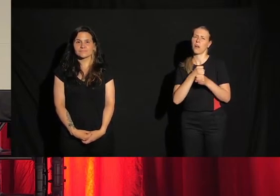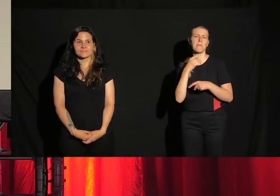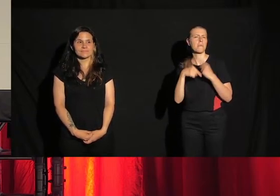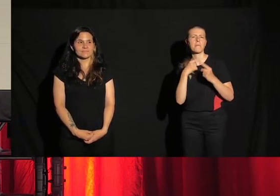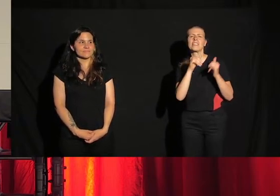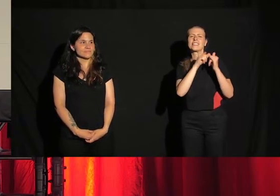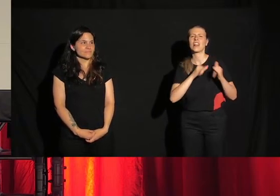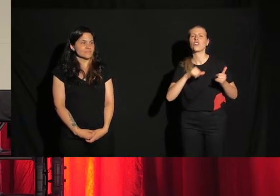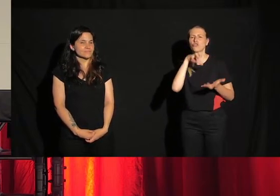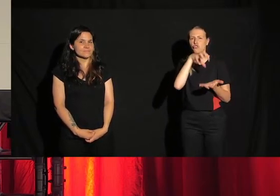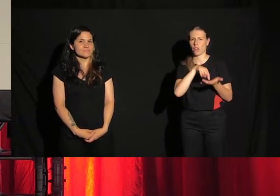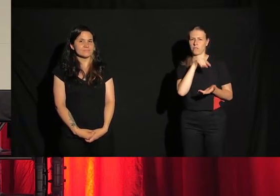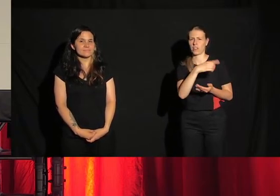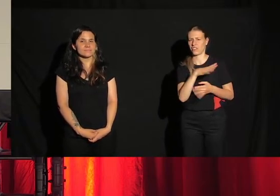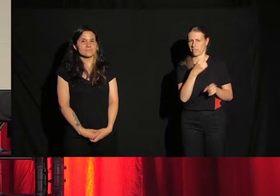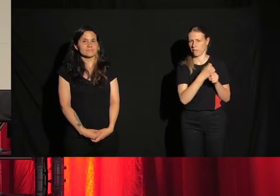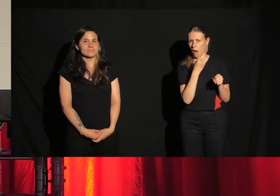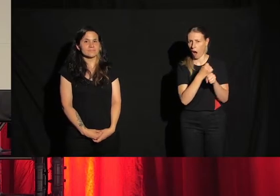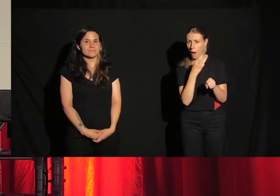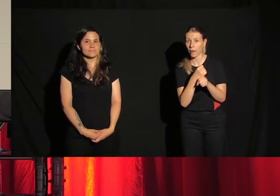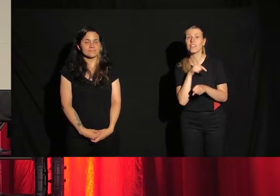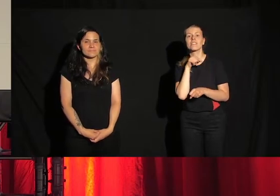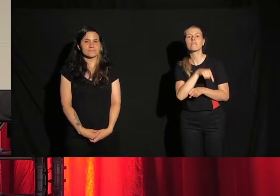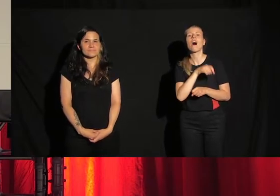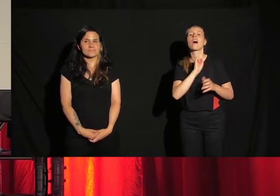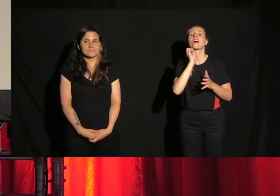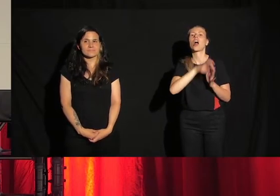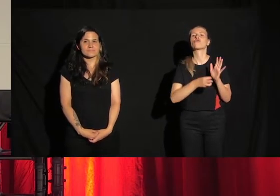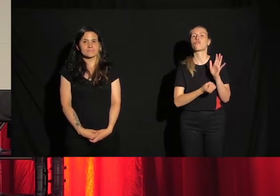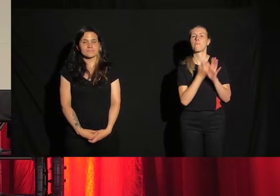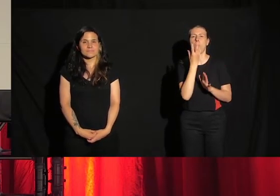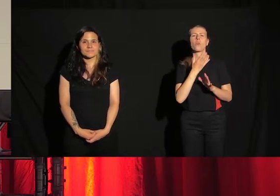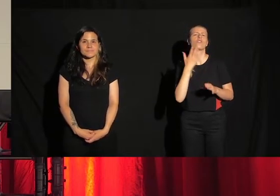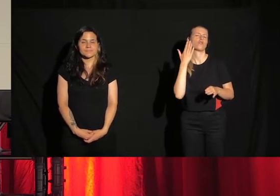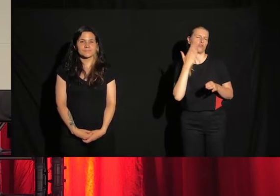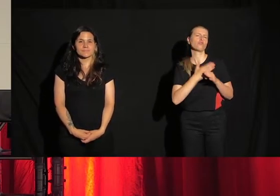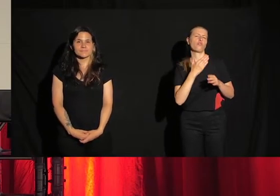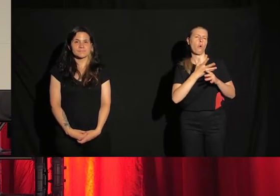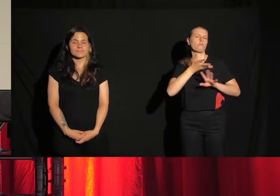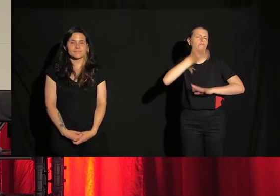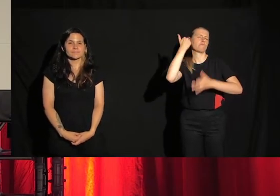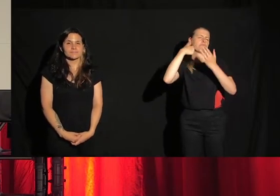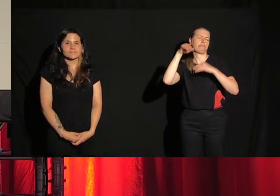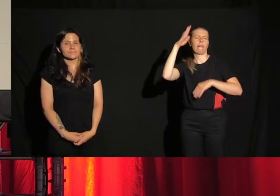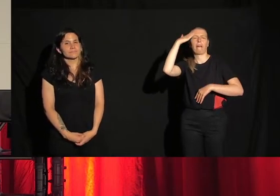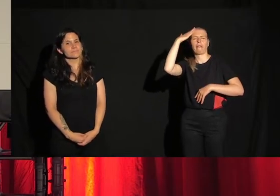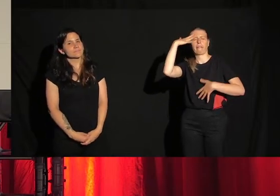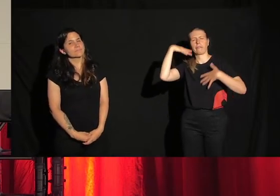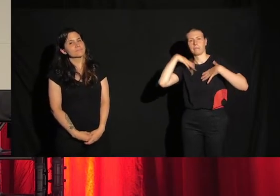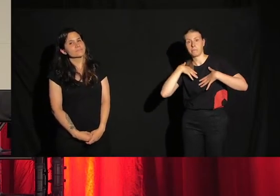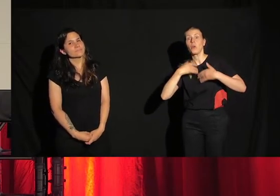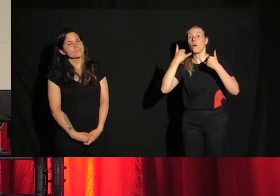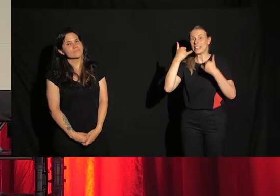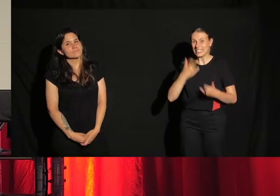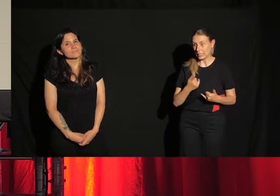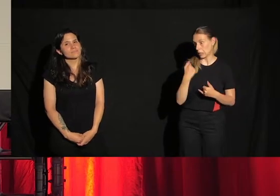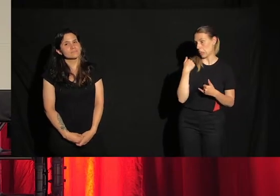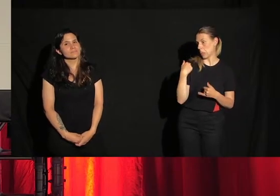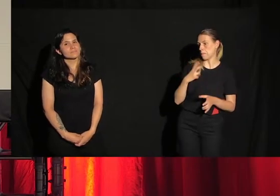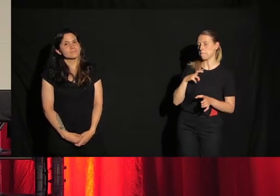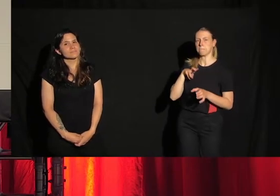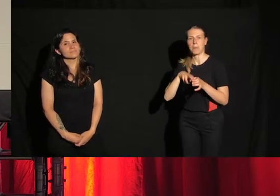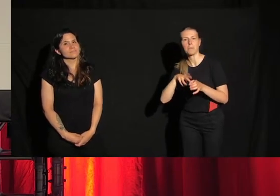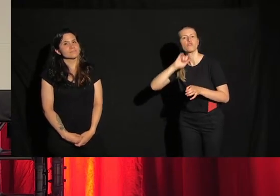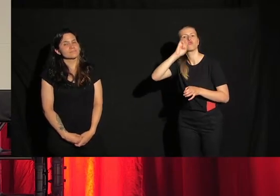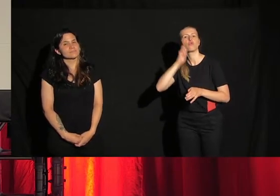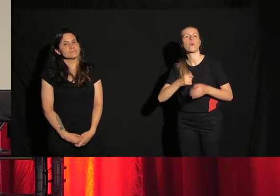gewesen. Und kannte dann das Klatschmund quasi auch schon wesentlich länger. Und jetzt habe ich das Studium angetreten zum Sonderpädagogen